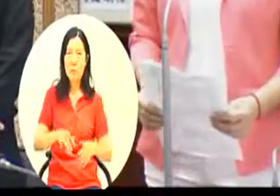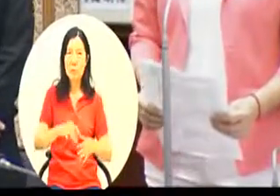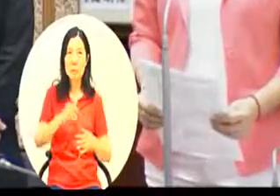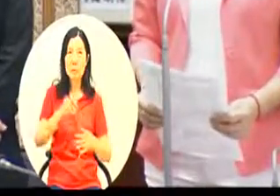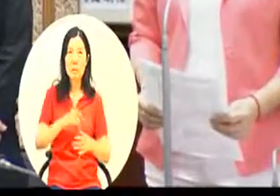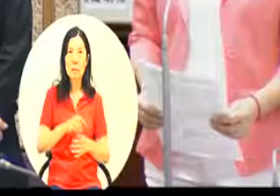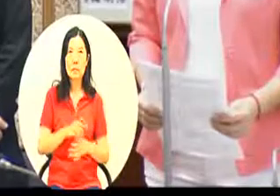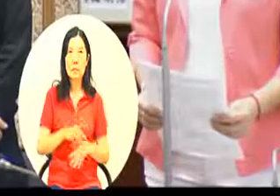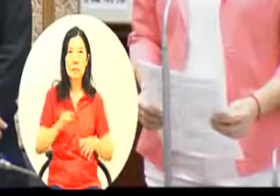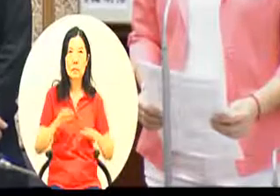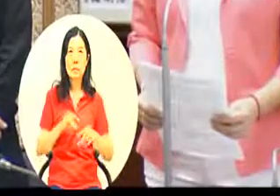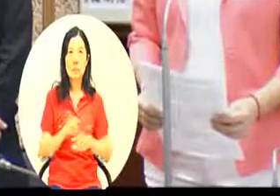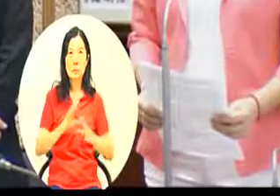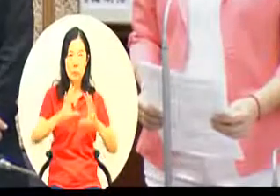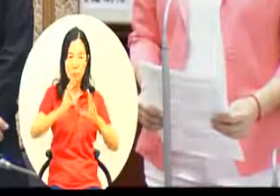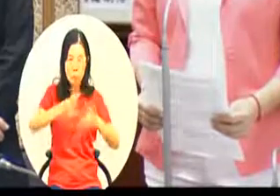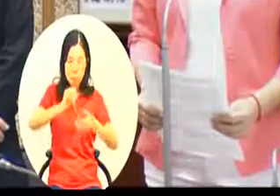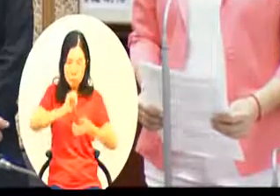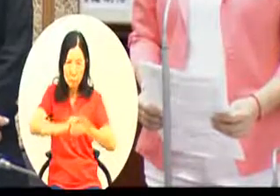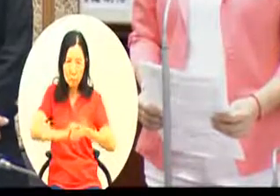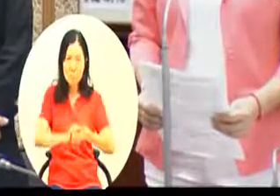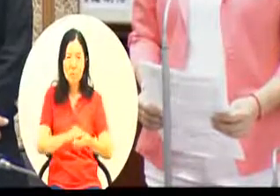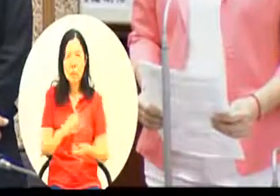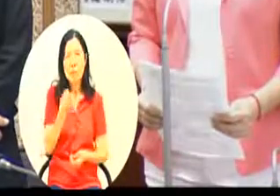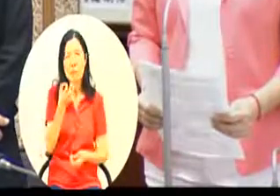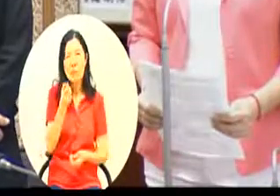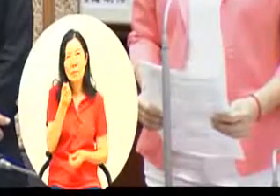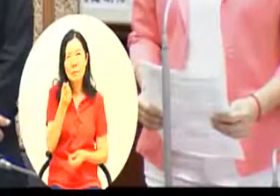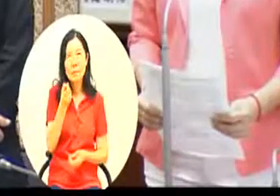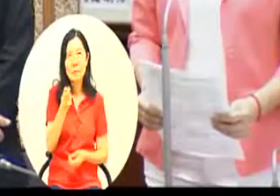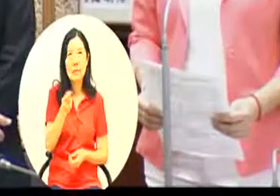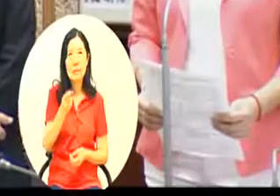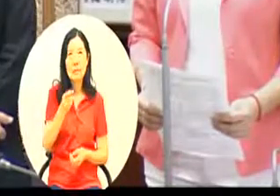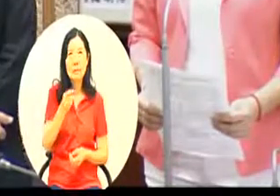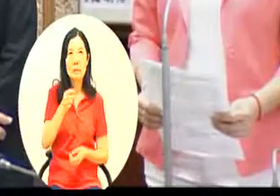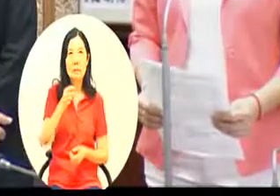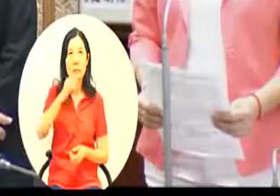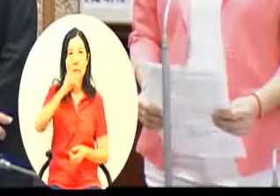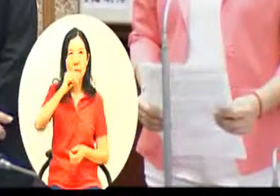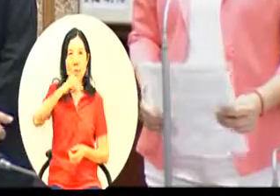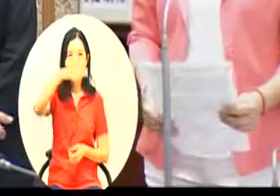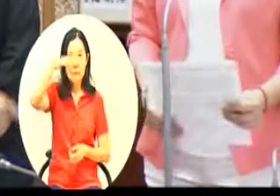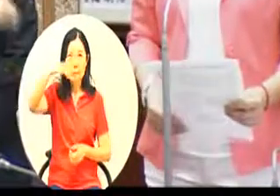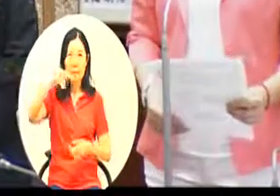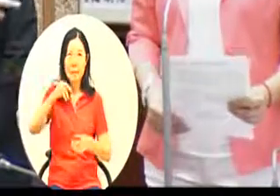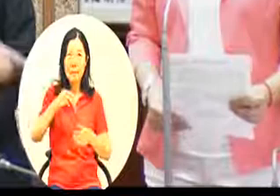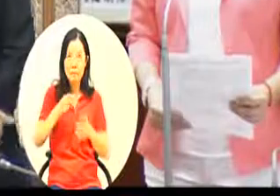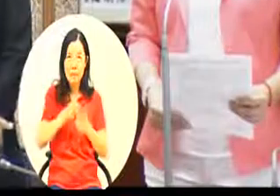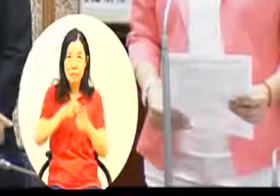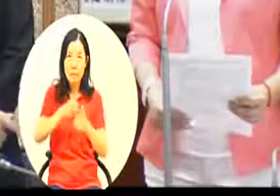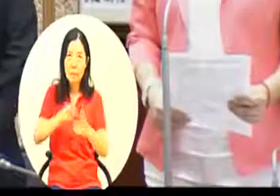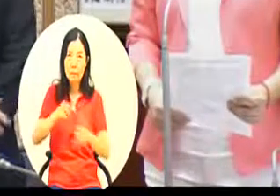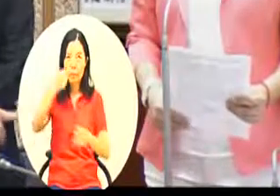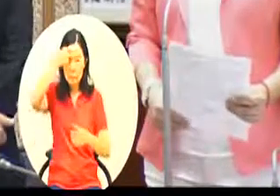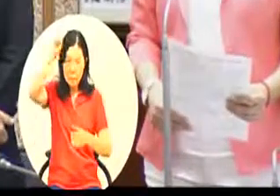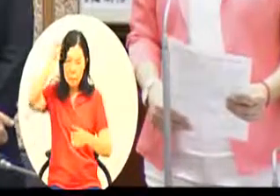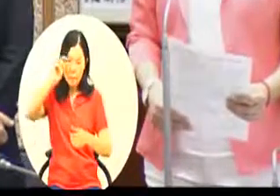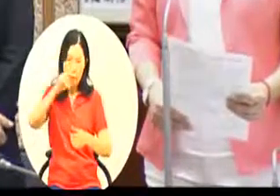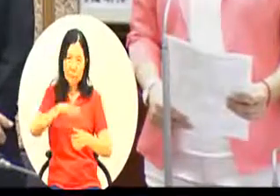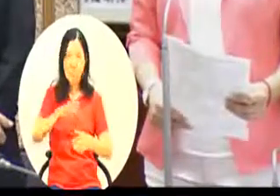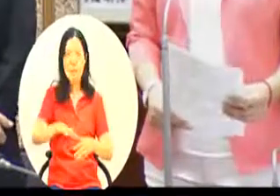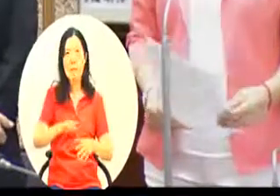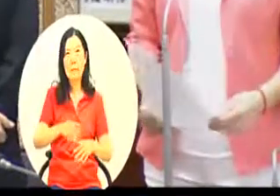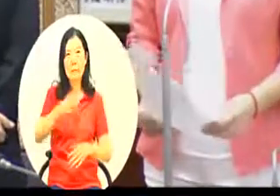啊，但是呢，在国定的部分确实不多。目前像万山岩雕，然后这个遗址的部分，那跟我们凤鼻